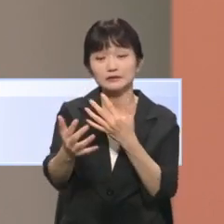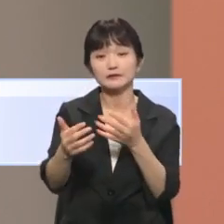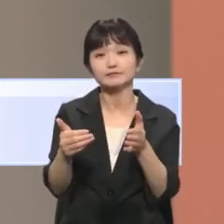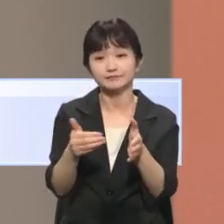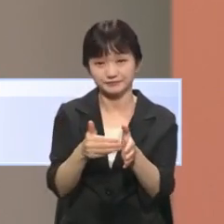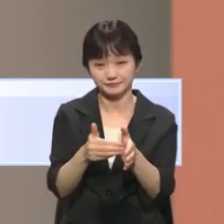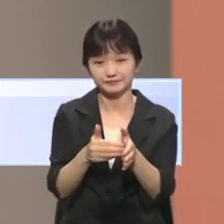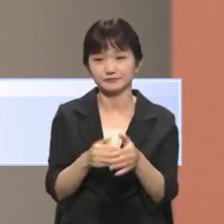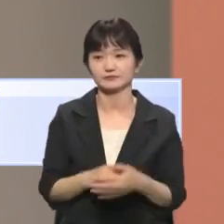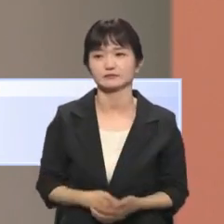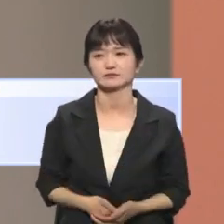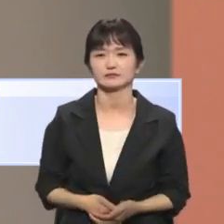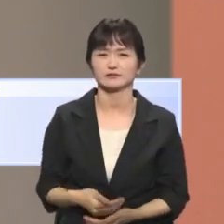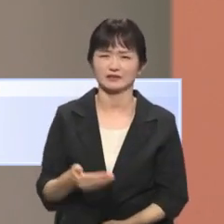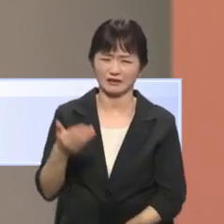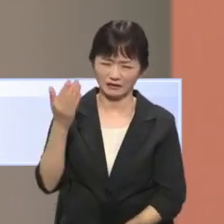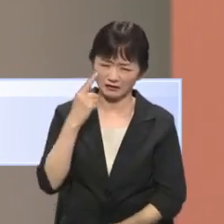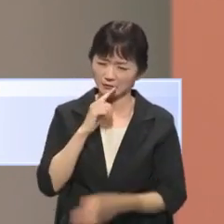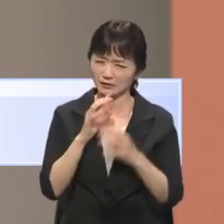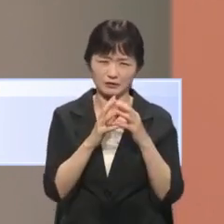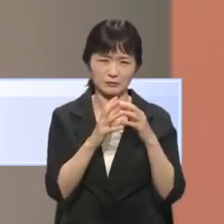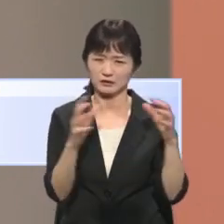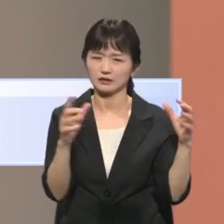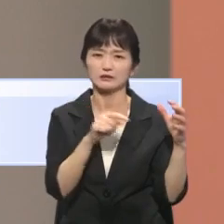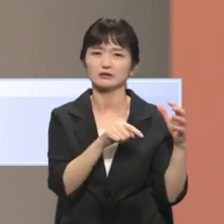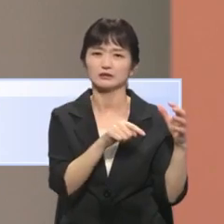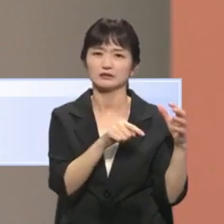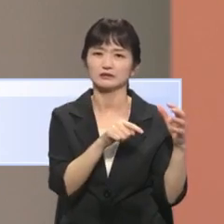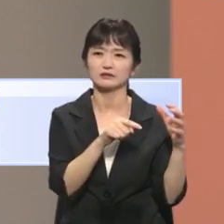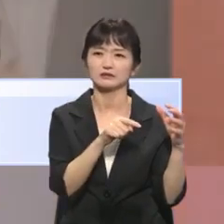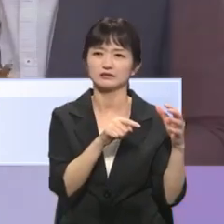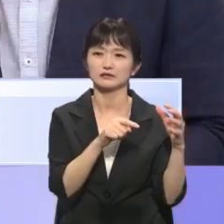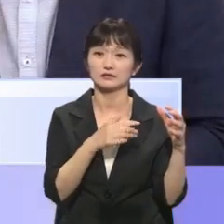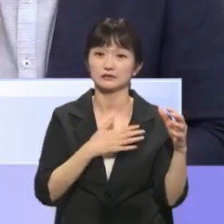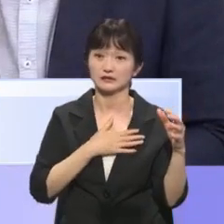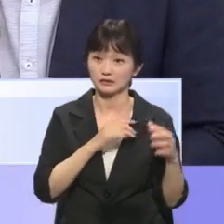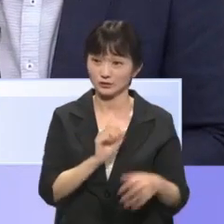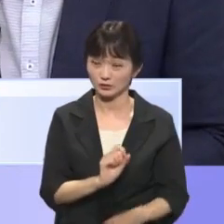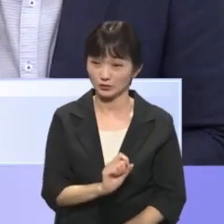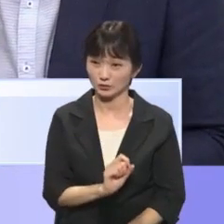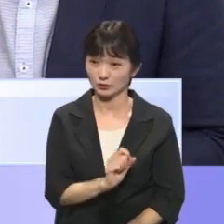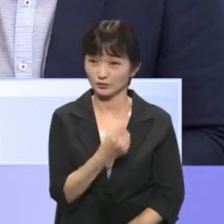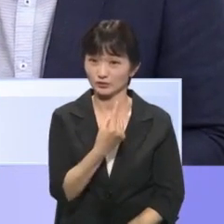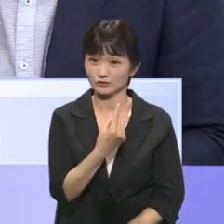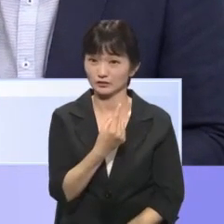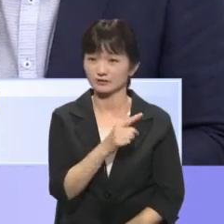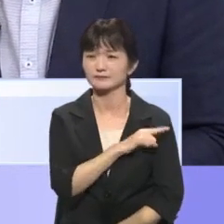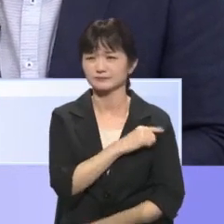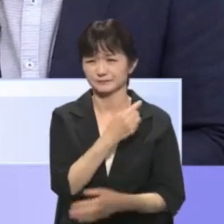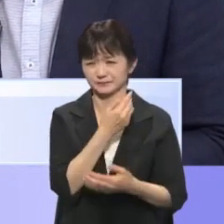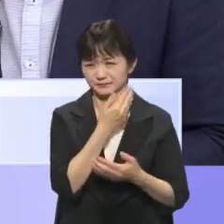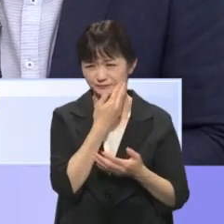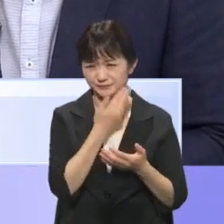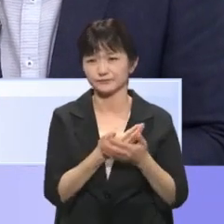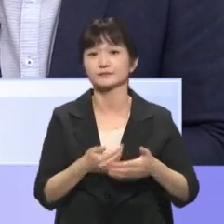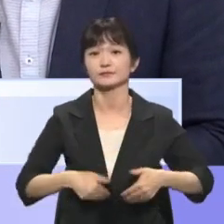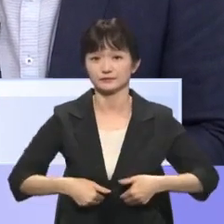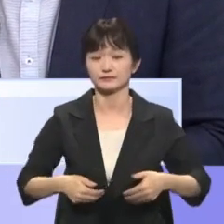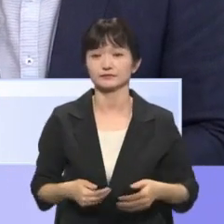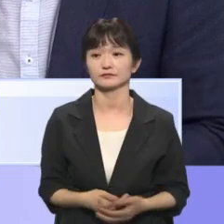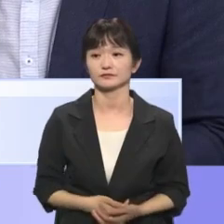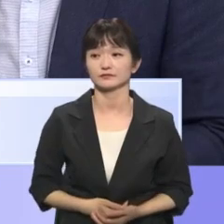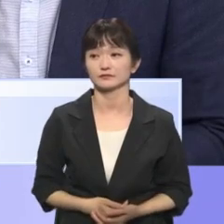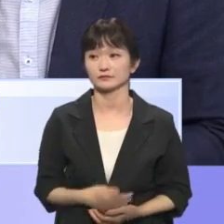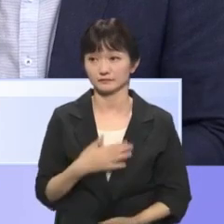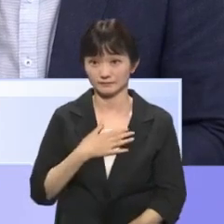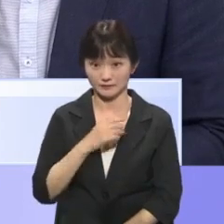그동안 많은 논란이 있었잖아요 근데 거기에 대한 내 탓이오가 지금 가장 필요한 시기가 아닌가 그래서